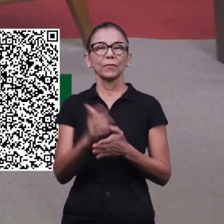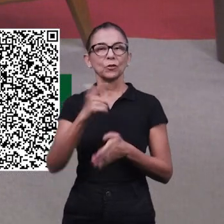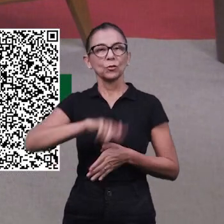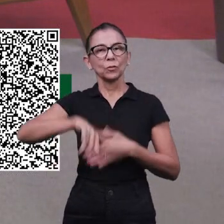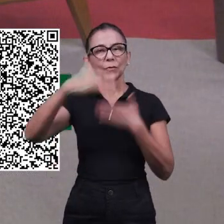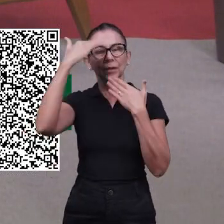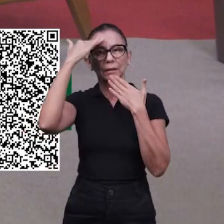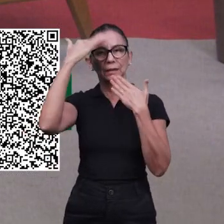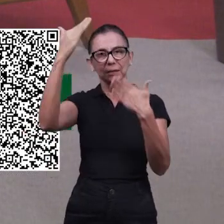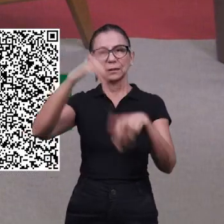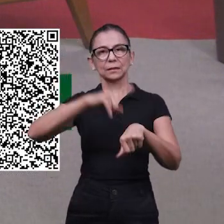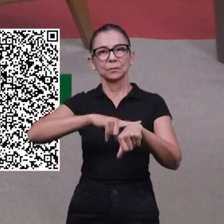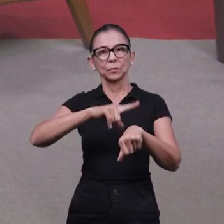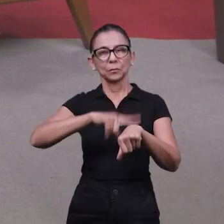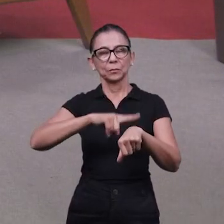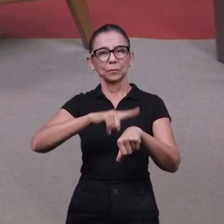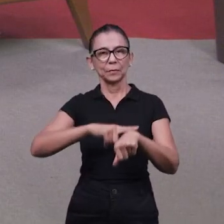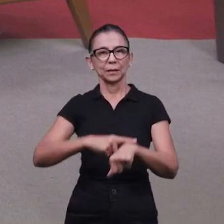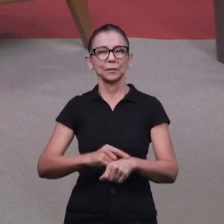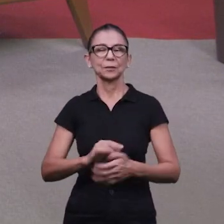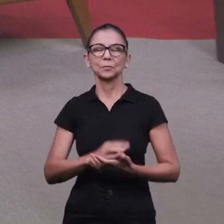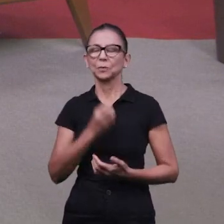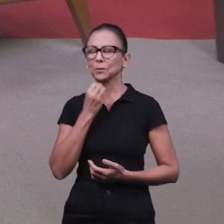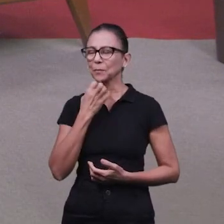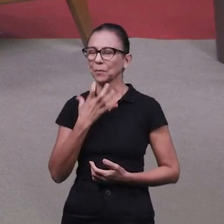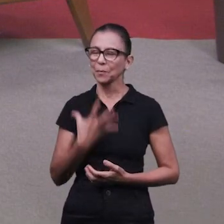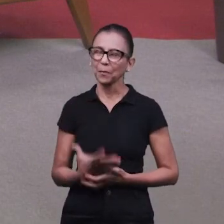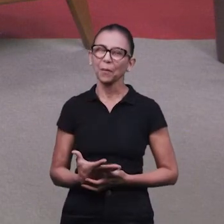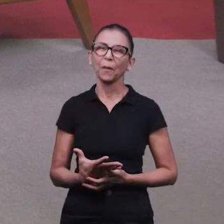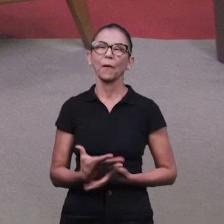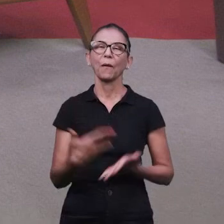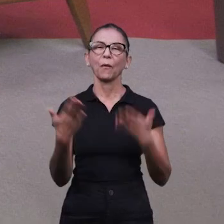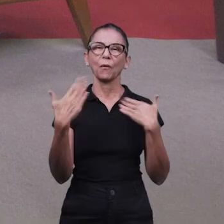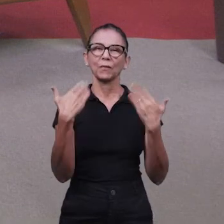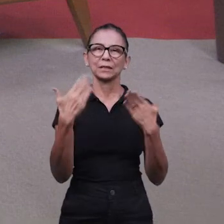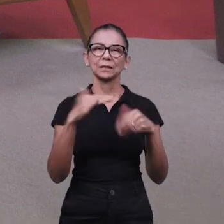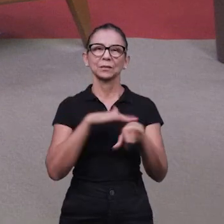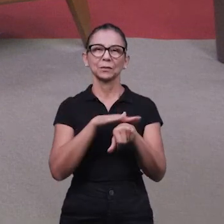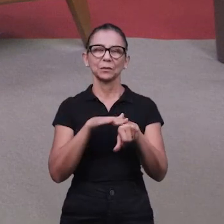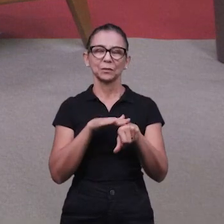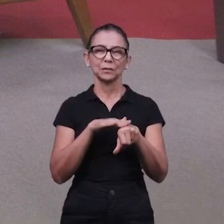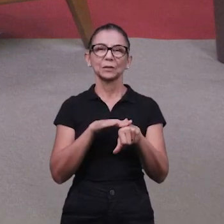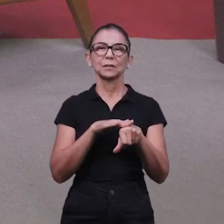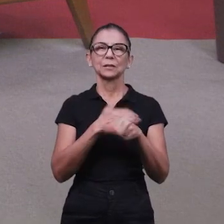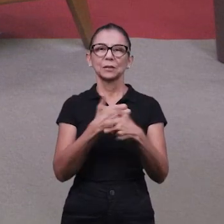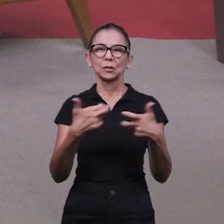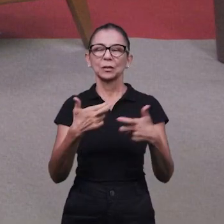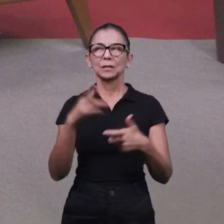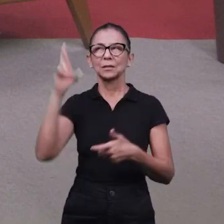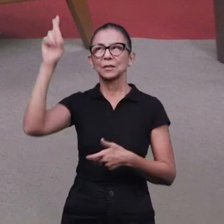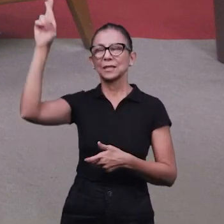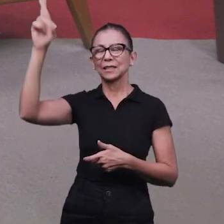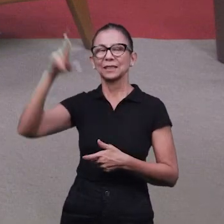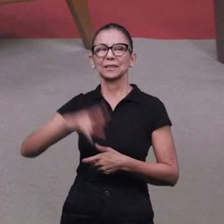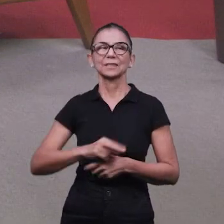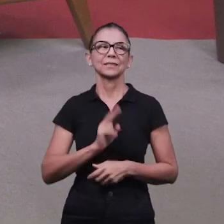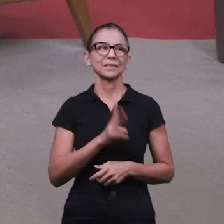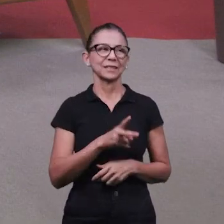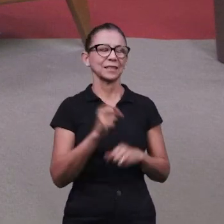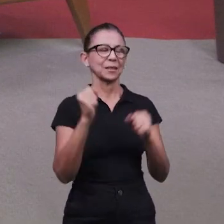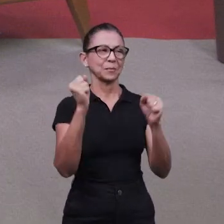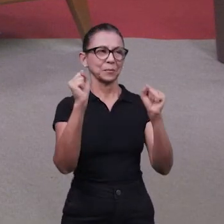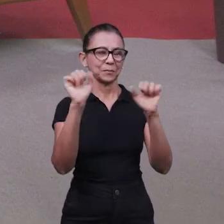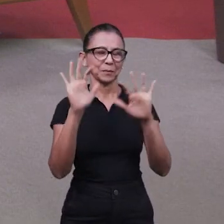de plus. Je vous remercie pour ce moment agréable quand nous sommes ici en train de traiter les choses du Seigneur. Comme toujours, c'est